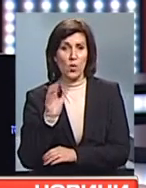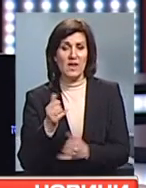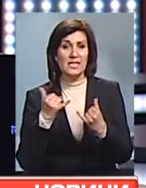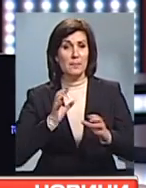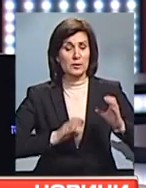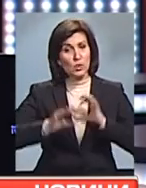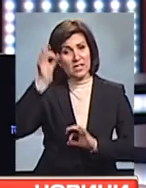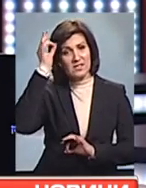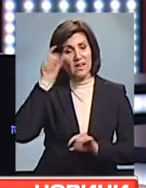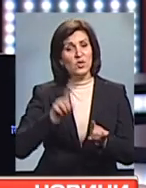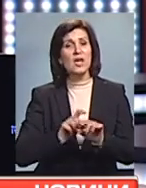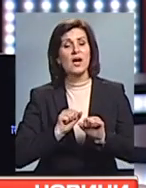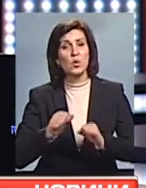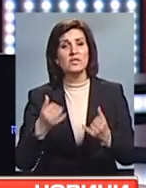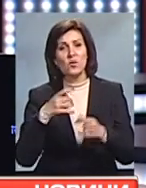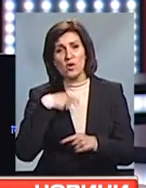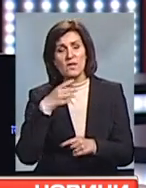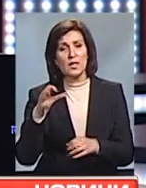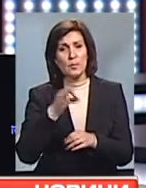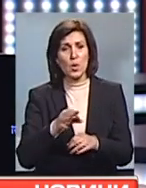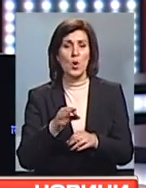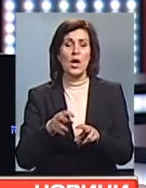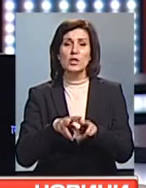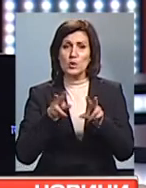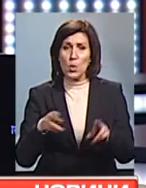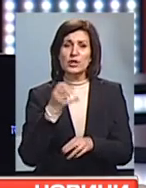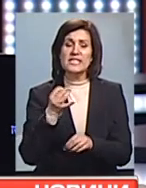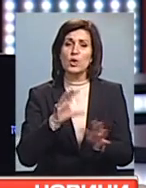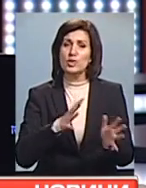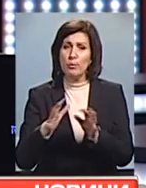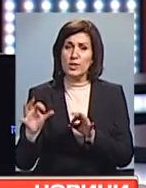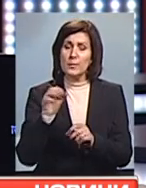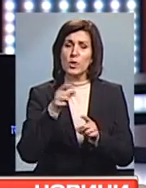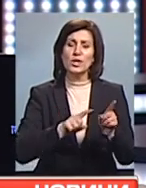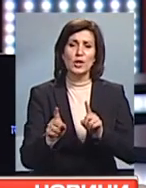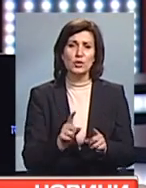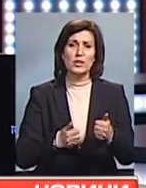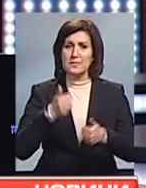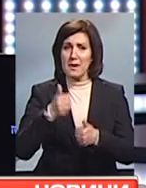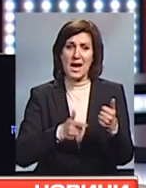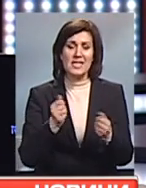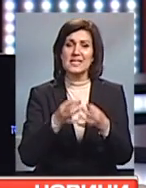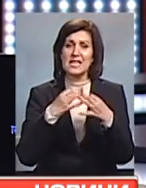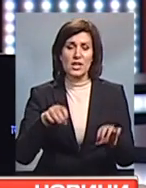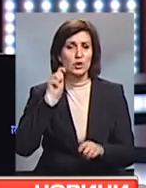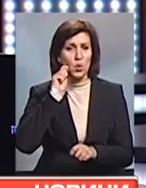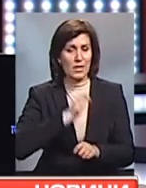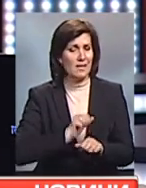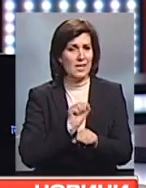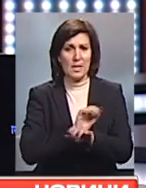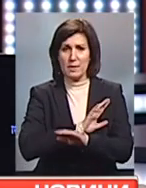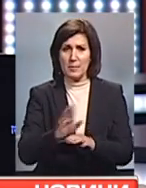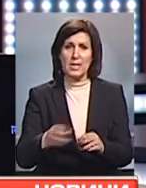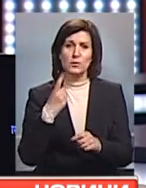тепер студентів згадують як героїв сьогодні говорили і про схожість історичних подій про те що змагання за незалежність України не